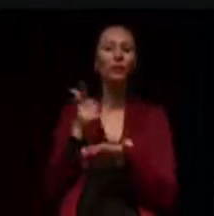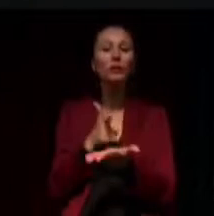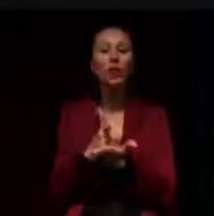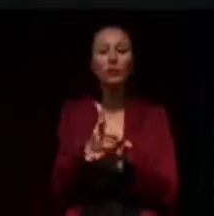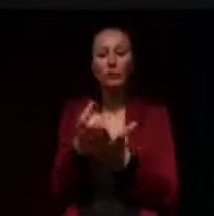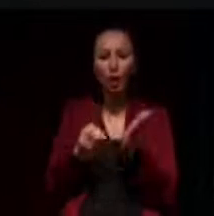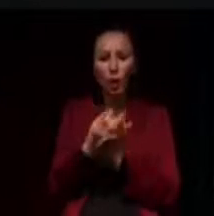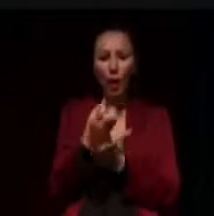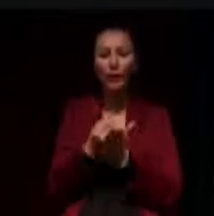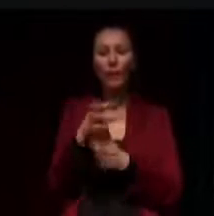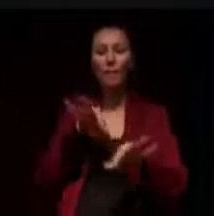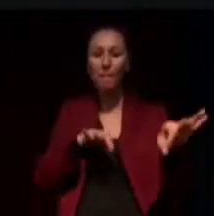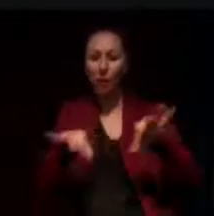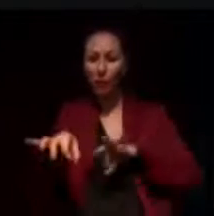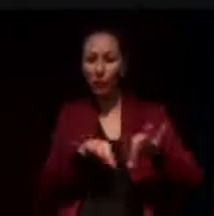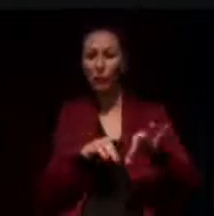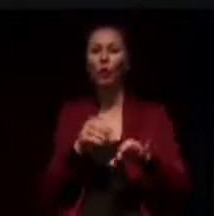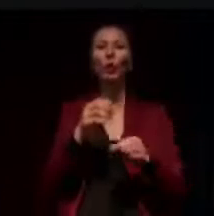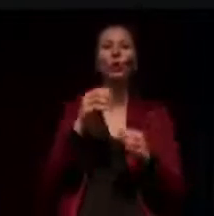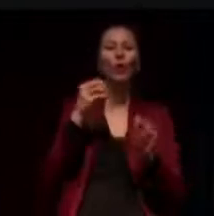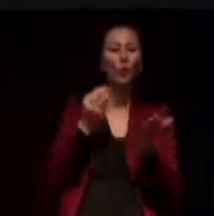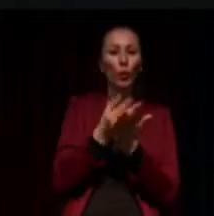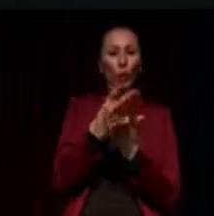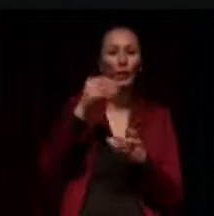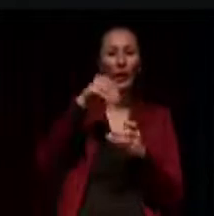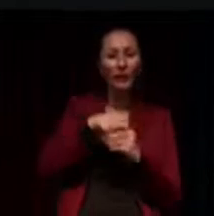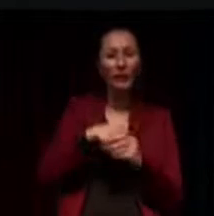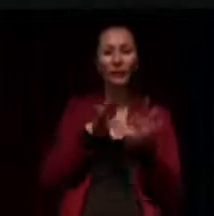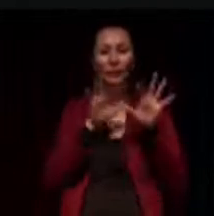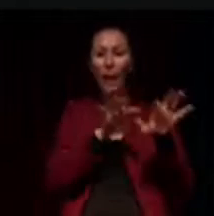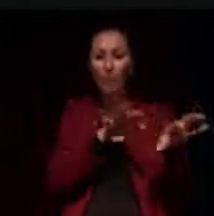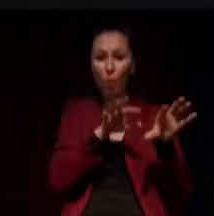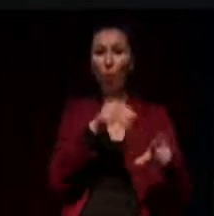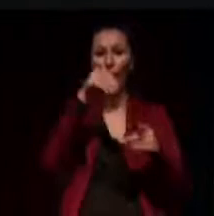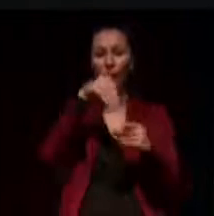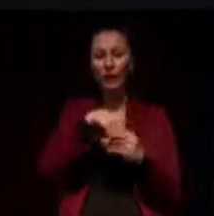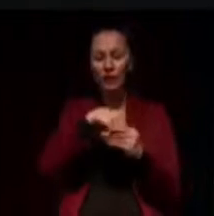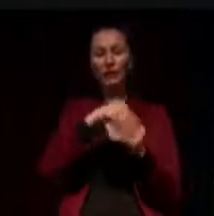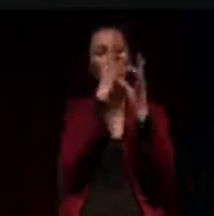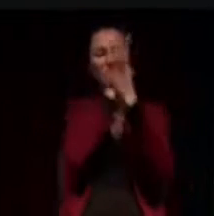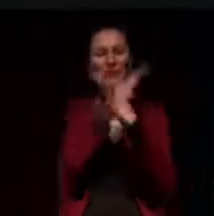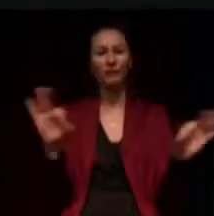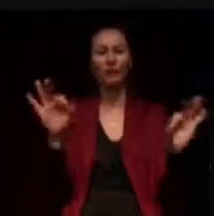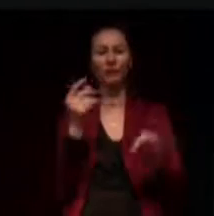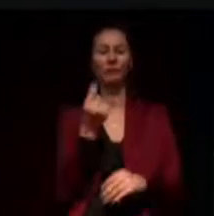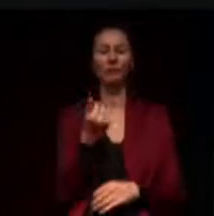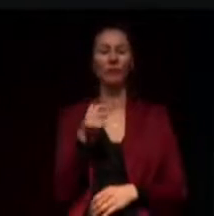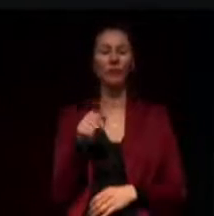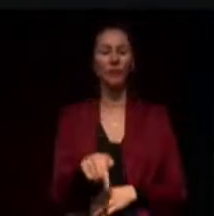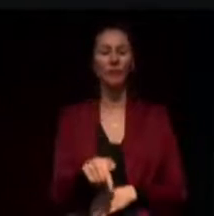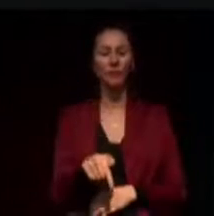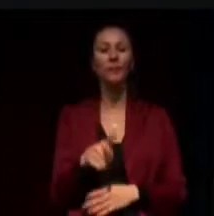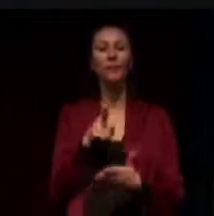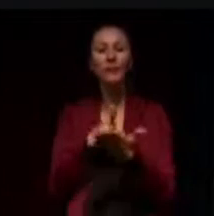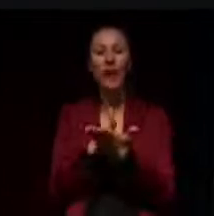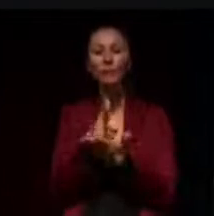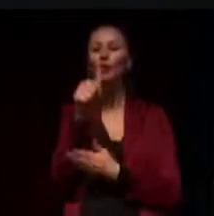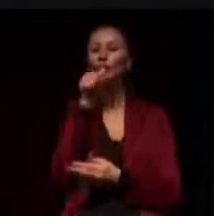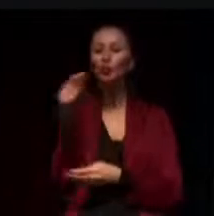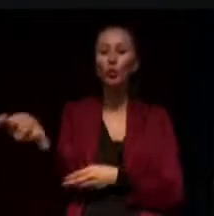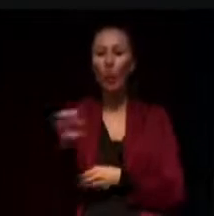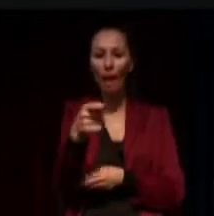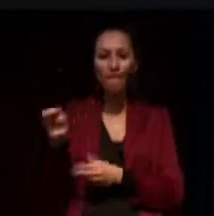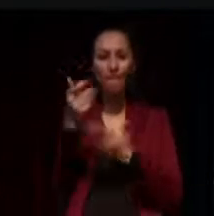Tarımsal üretimin planlanması, ürünlerin işlenmesi, depolanması için 0 lira. Tarımsal